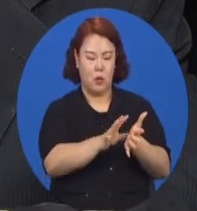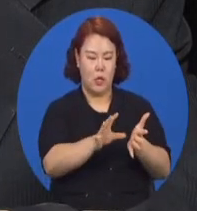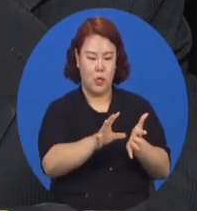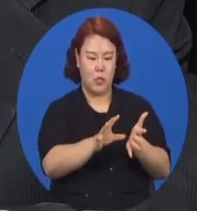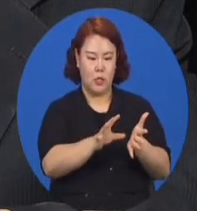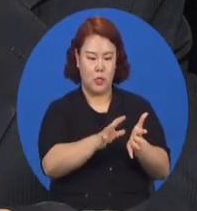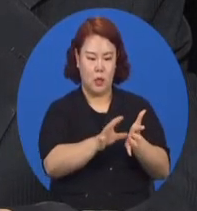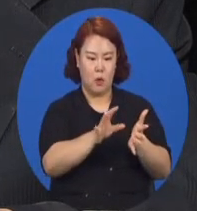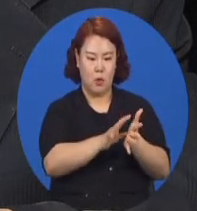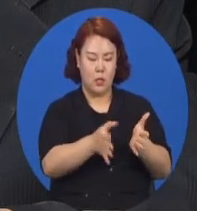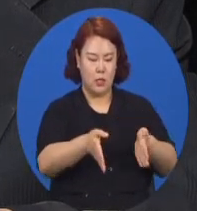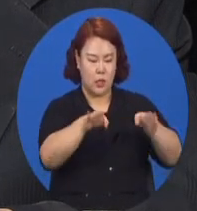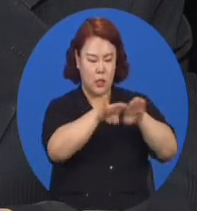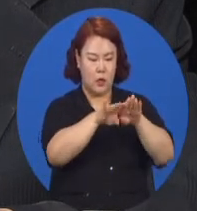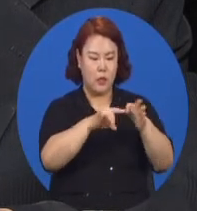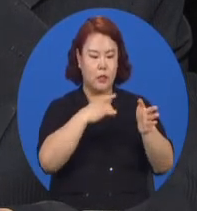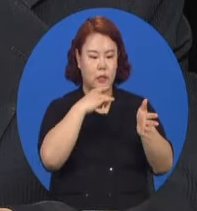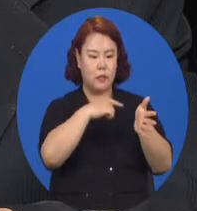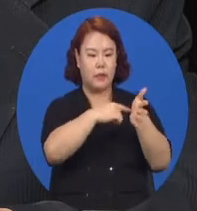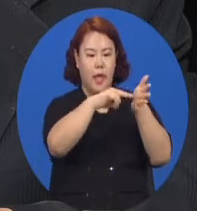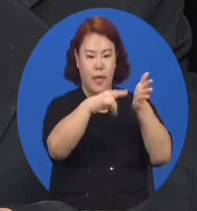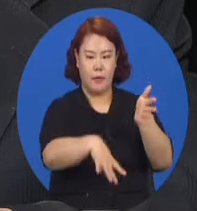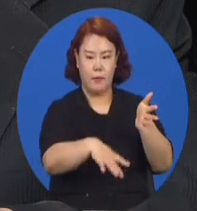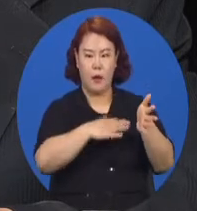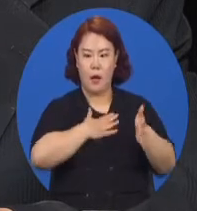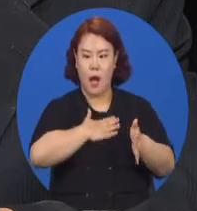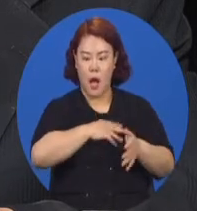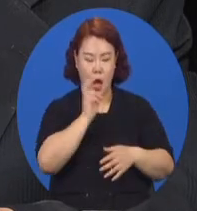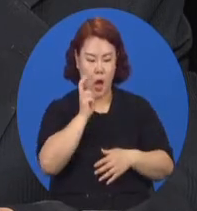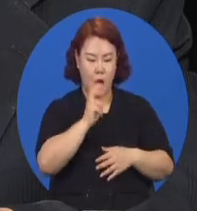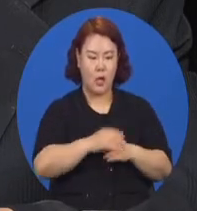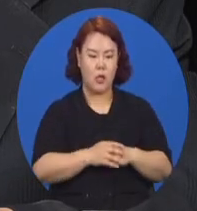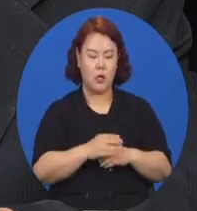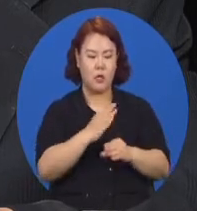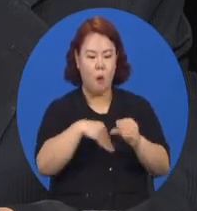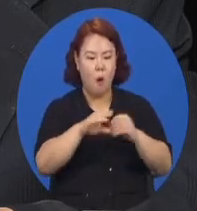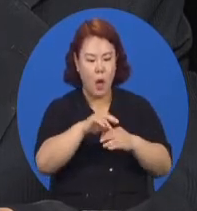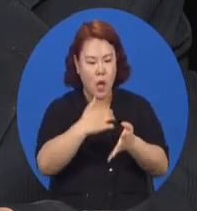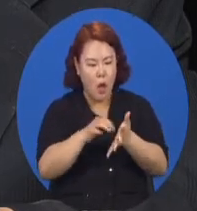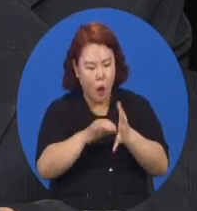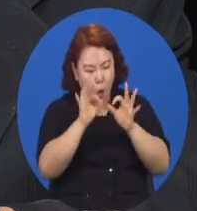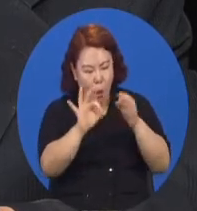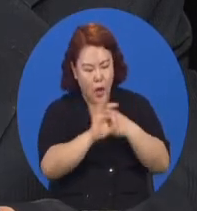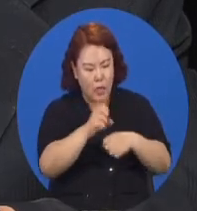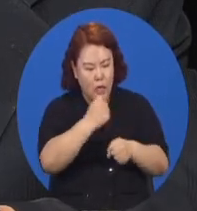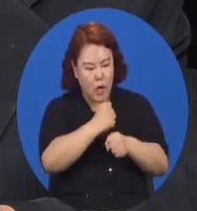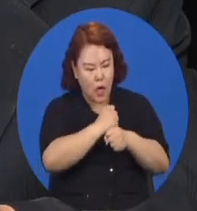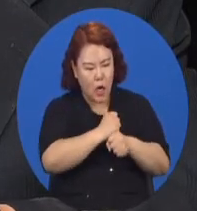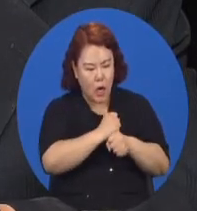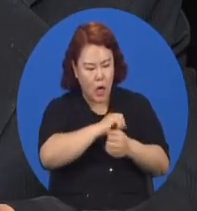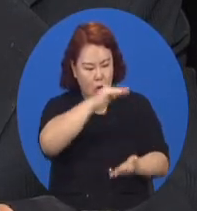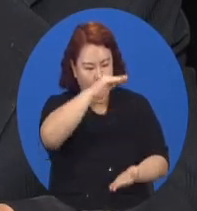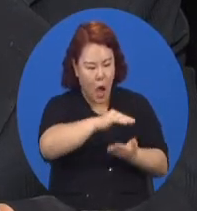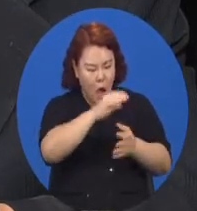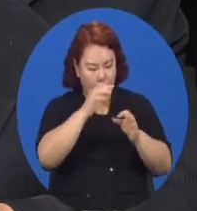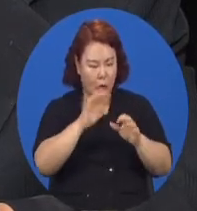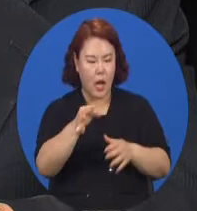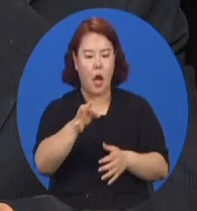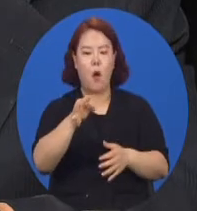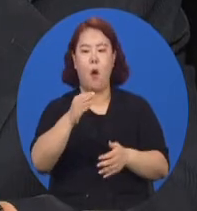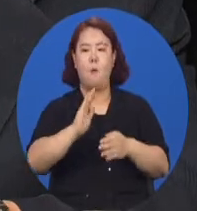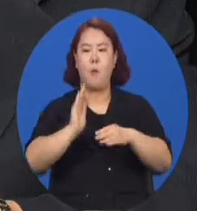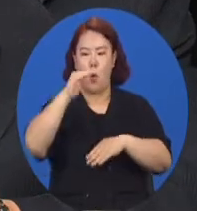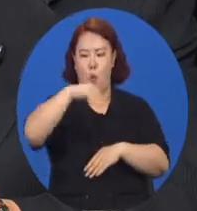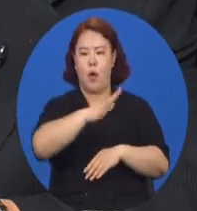자원시설세라고 아실 것입니다. 저번에는 이건 축의 계산에 따라서 생산량에 따라서 가격 변동은 있을 수가 있는데